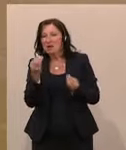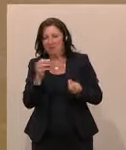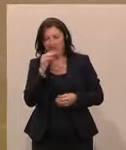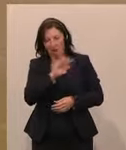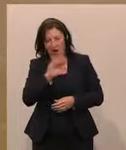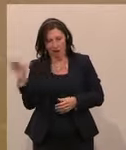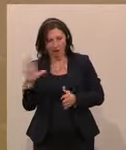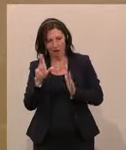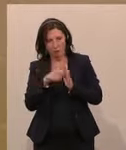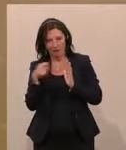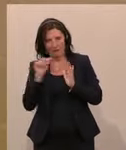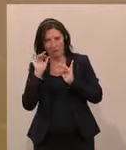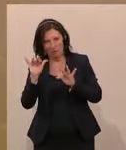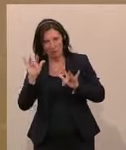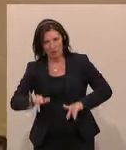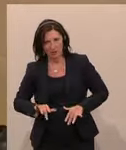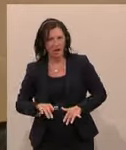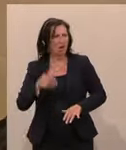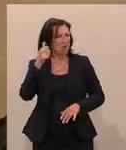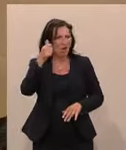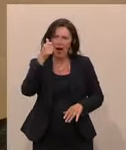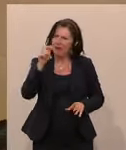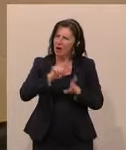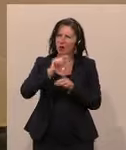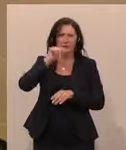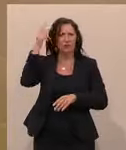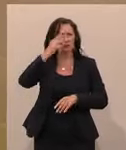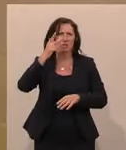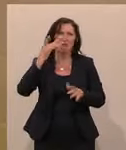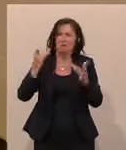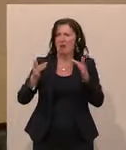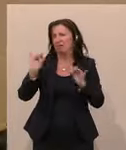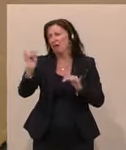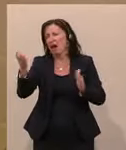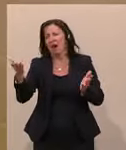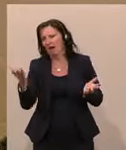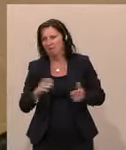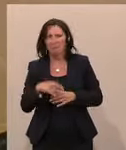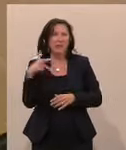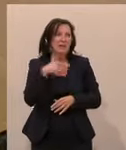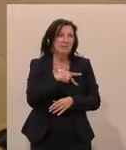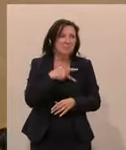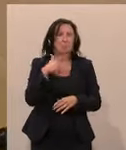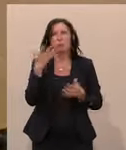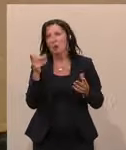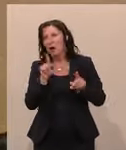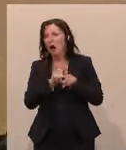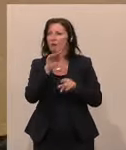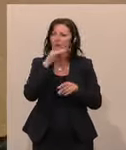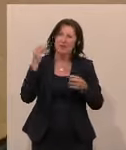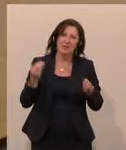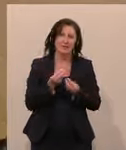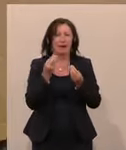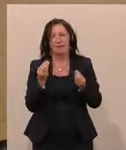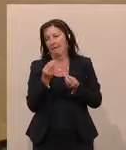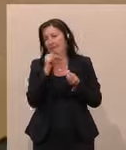Und was ich auch nicht verstanden habe, ich sage es Ihnen ganz ehrlich, ist, ja, es mag sein, dass es in der SPÖ auch viele Dinge gibt, die